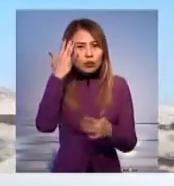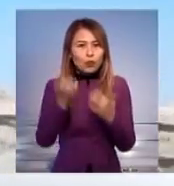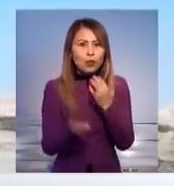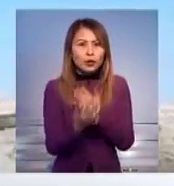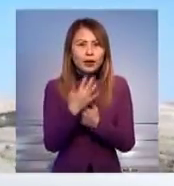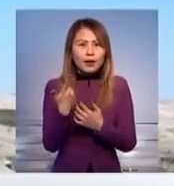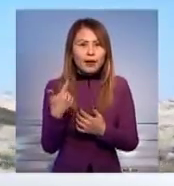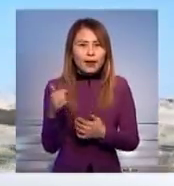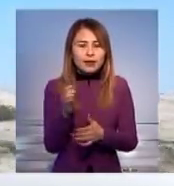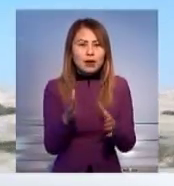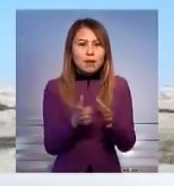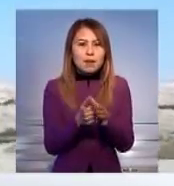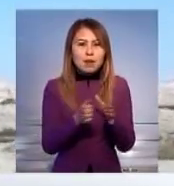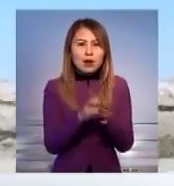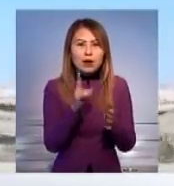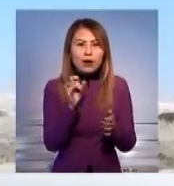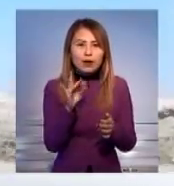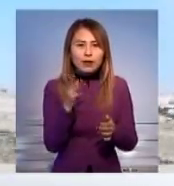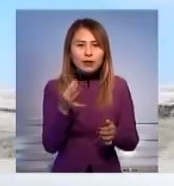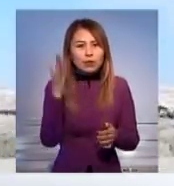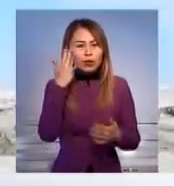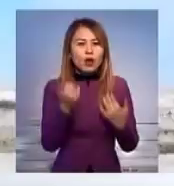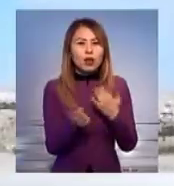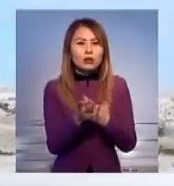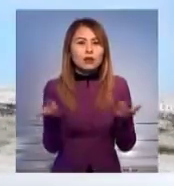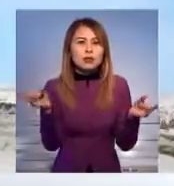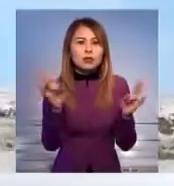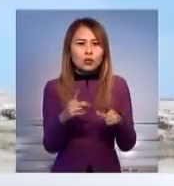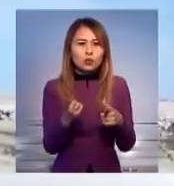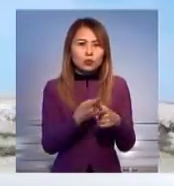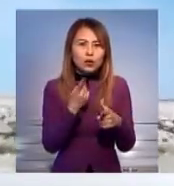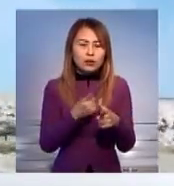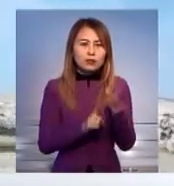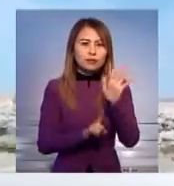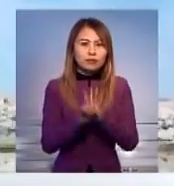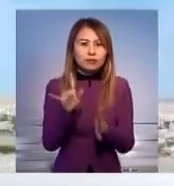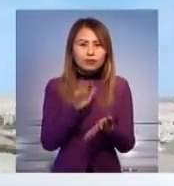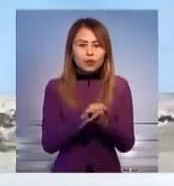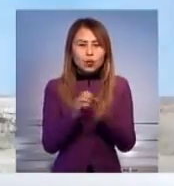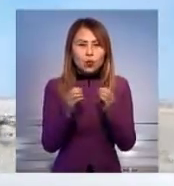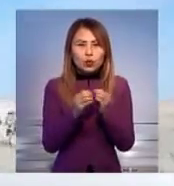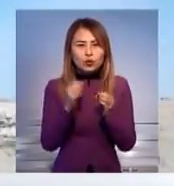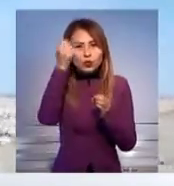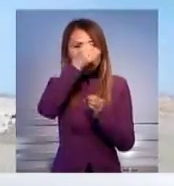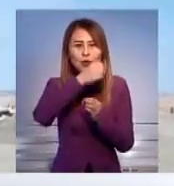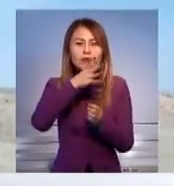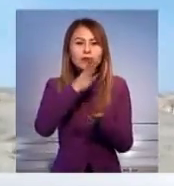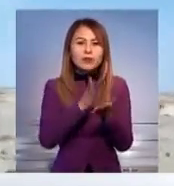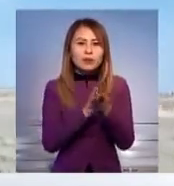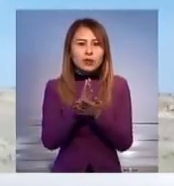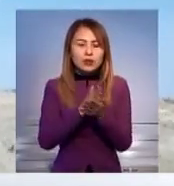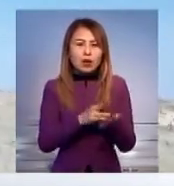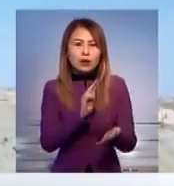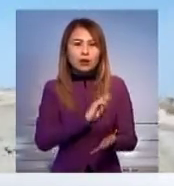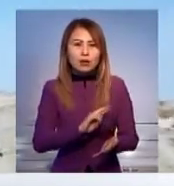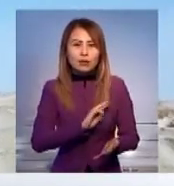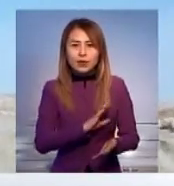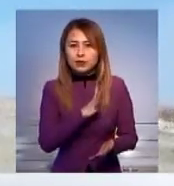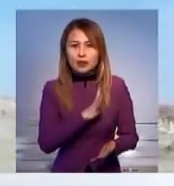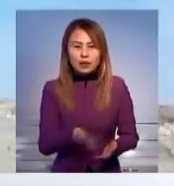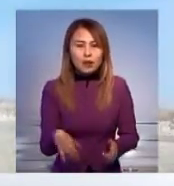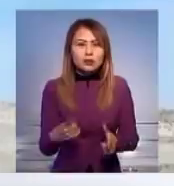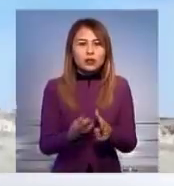мұнай-газ компаниялары. Қарағай ауданындағы мұнай қалдықтарын залалсыздандырумен айналысатын мекеме 10 жыл бойы негізгі қызметін мүлде